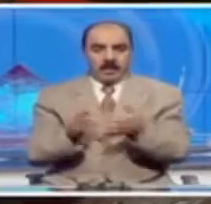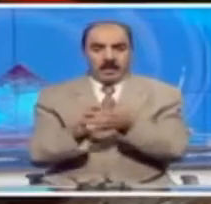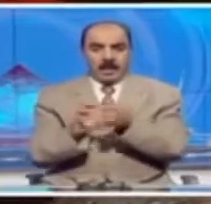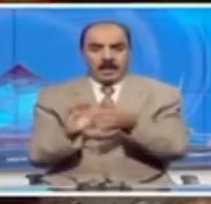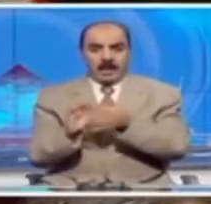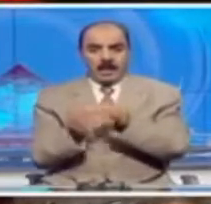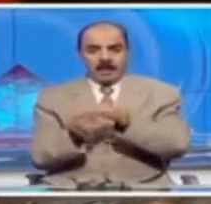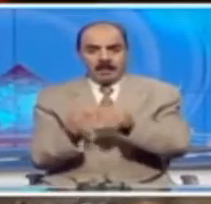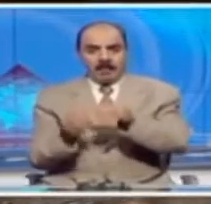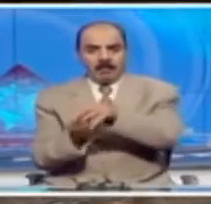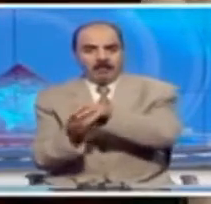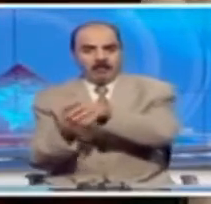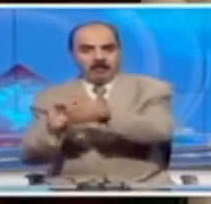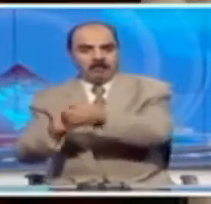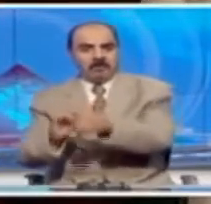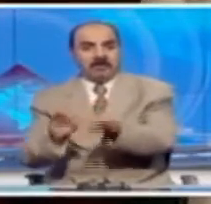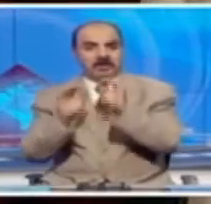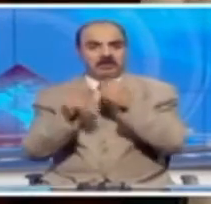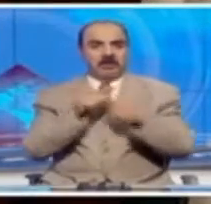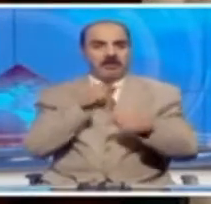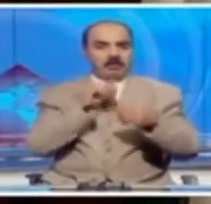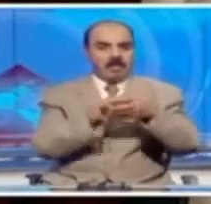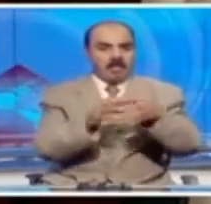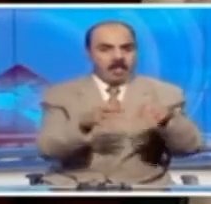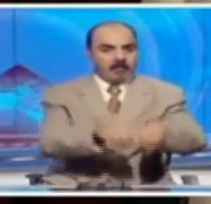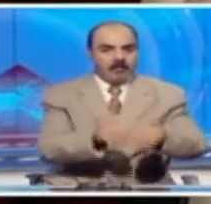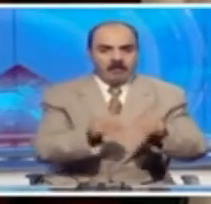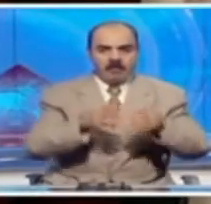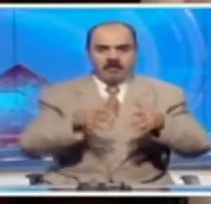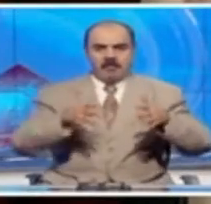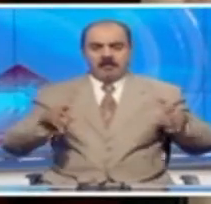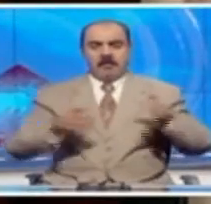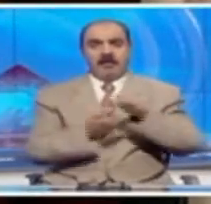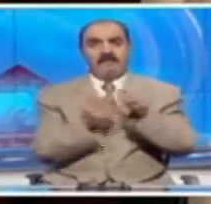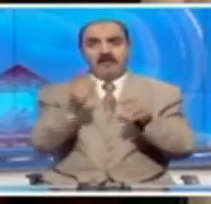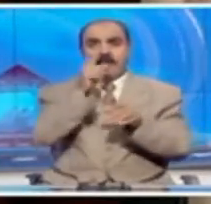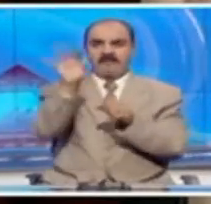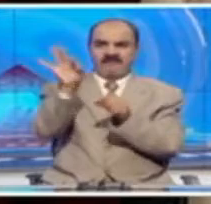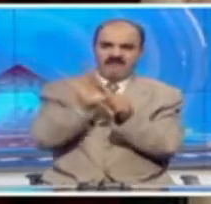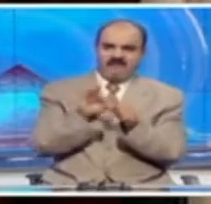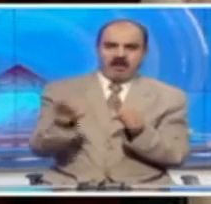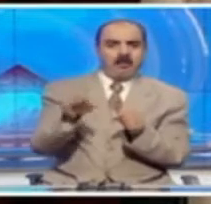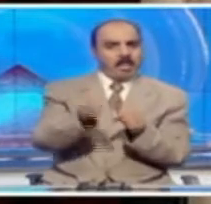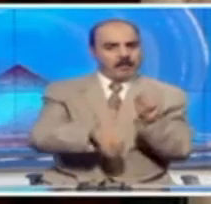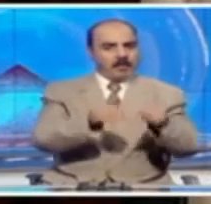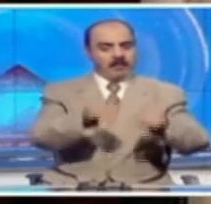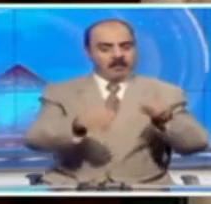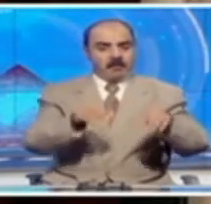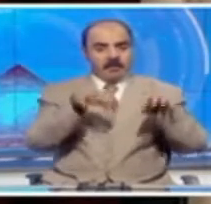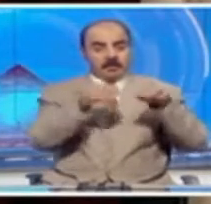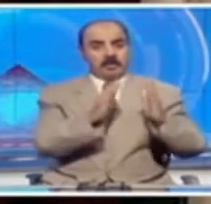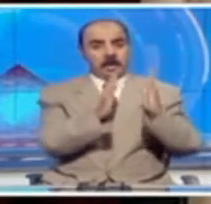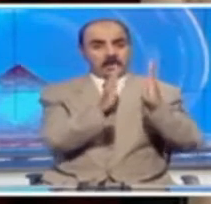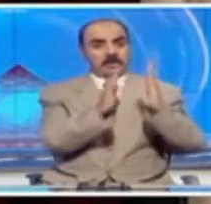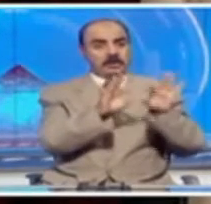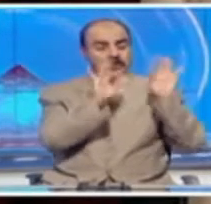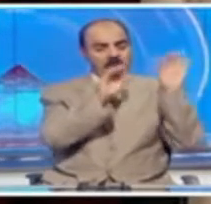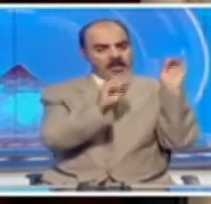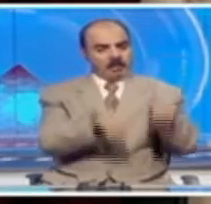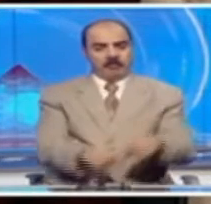الجامعات الجديدة الأهلية والخاصة وكذا فروع الجامعات الدولية بالعاصمة الإدارية الجديدة،